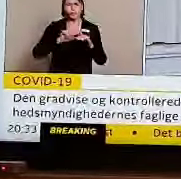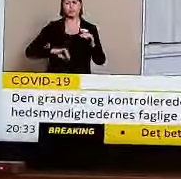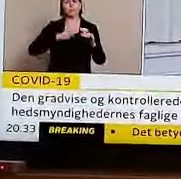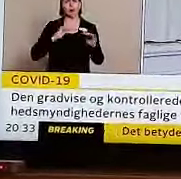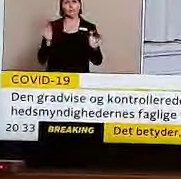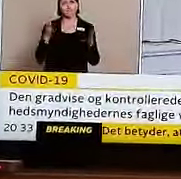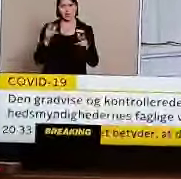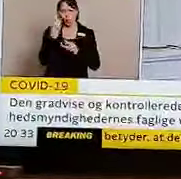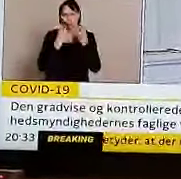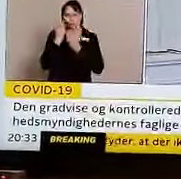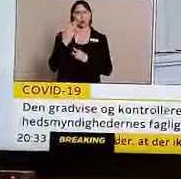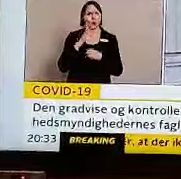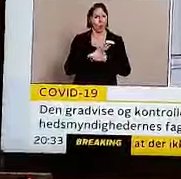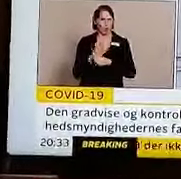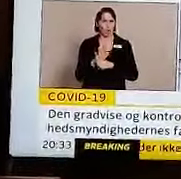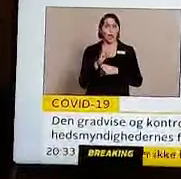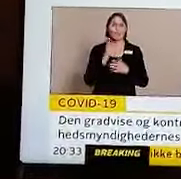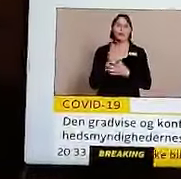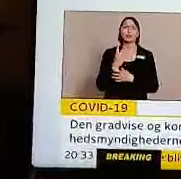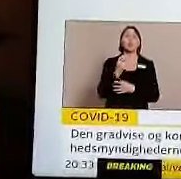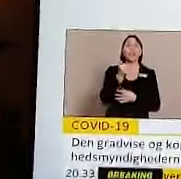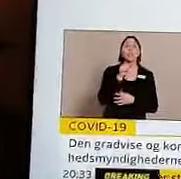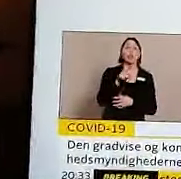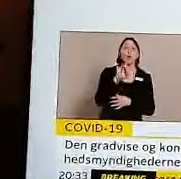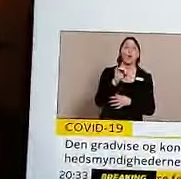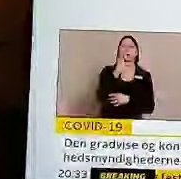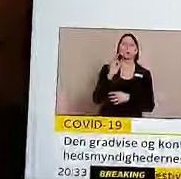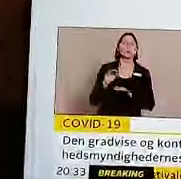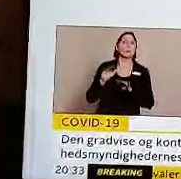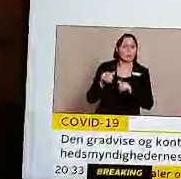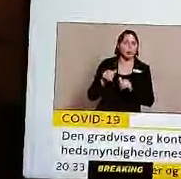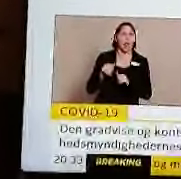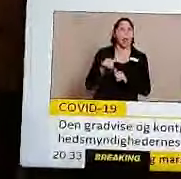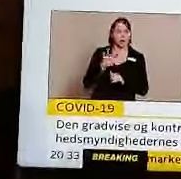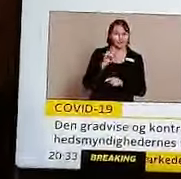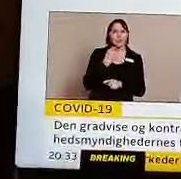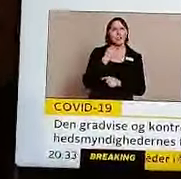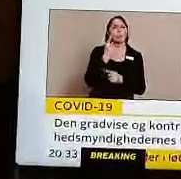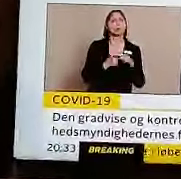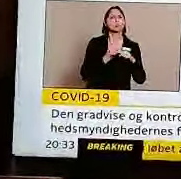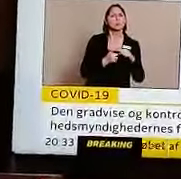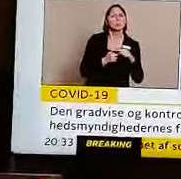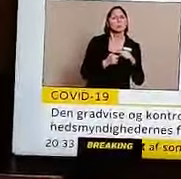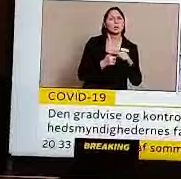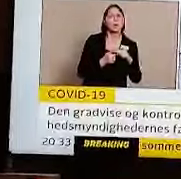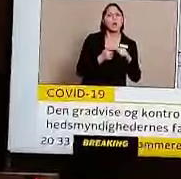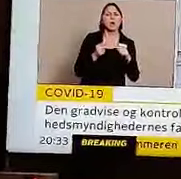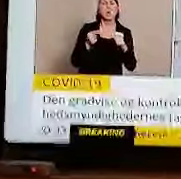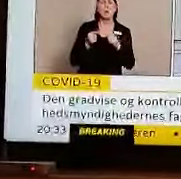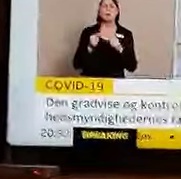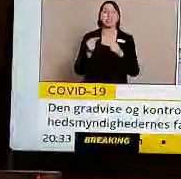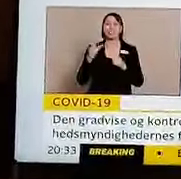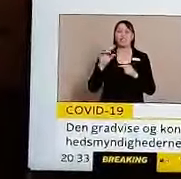بالحضانات إذا رجعوا، يعني هؤلاء الأطفال مثلا يعني كيف يعني سيهتمون بالنظافة